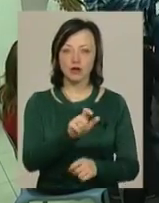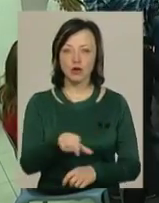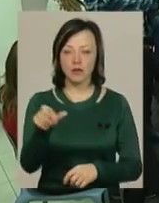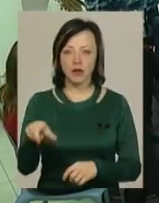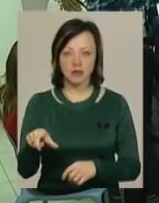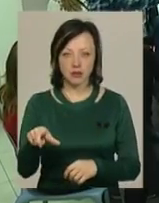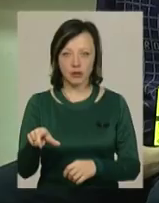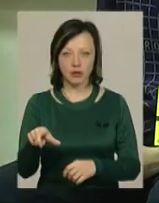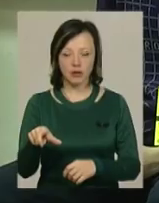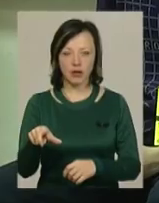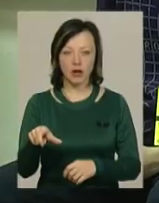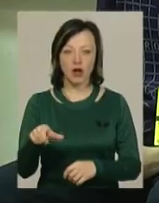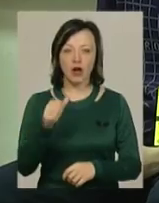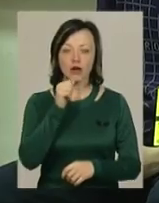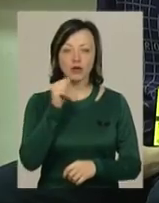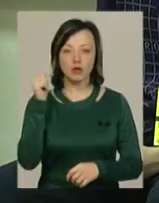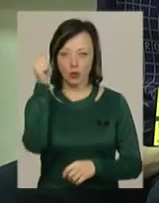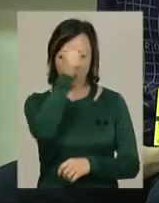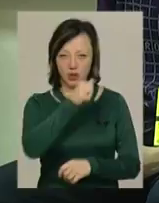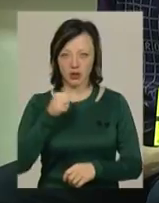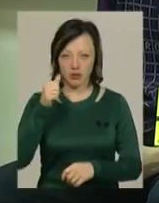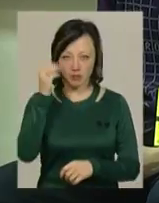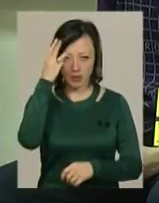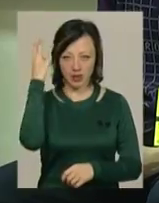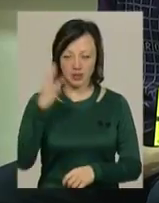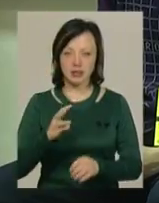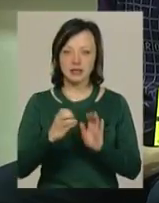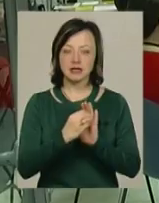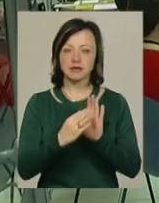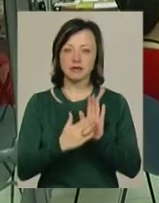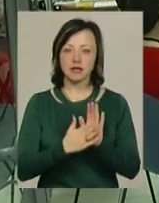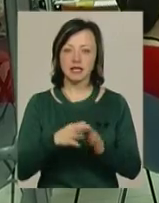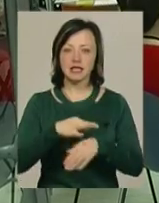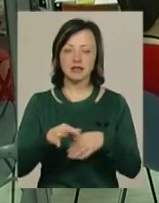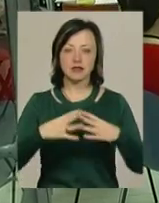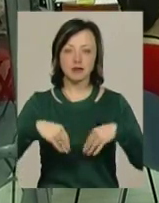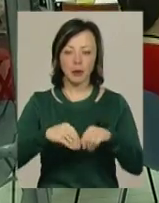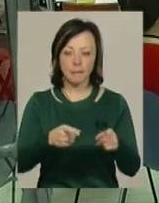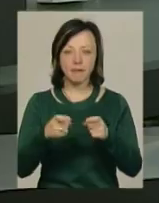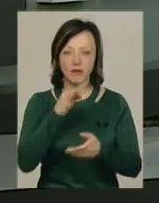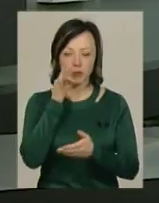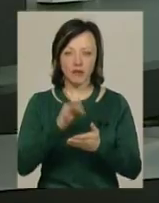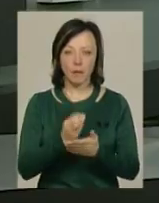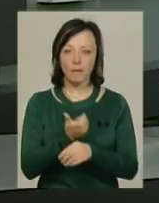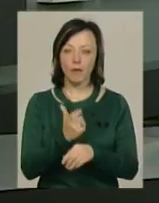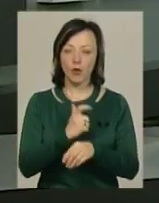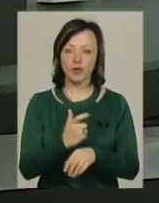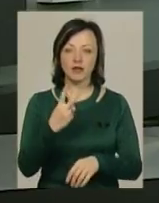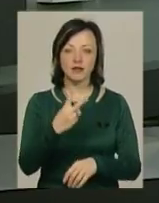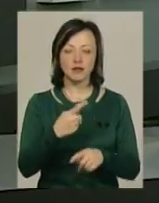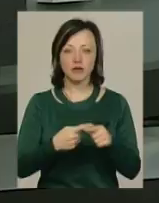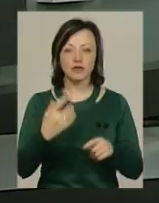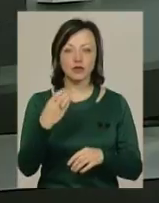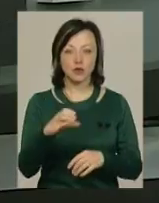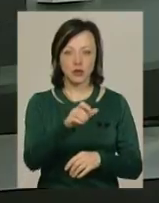Анна Стрембіцька, торік в обласному центрі за статтею «Вчинення насильства у сім'ї» було притягнуто до відповідальності понад